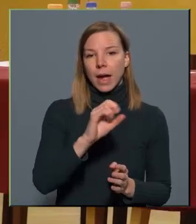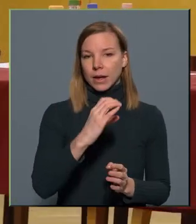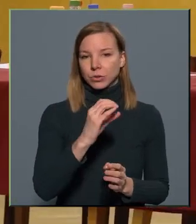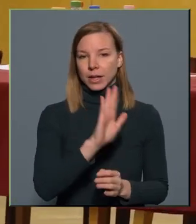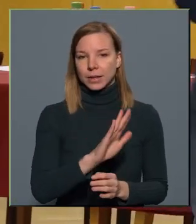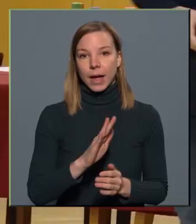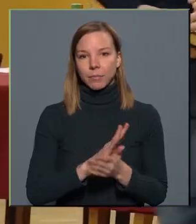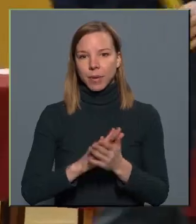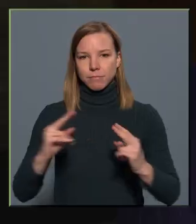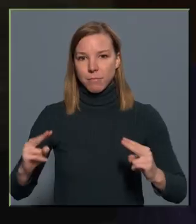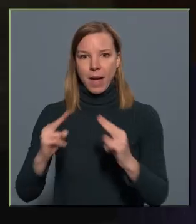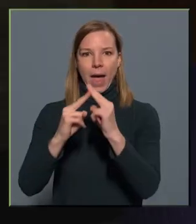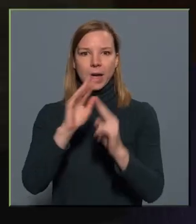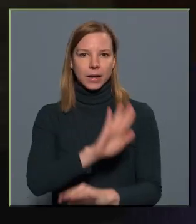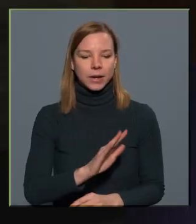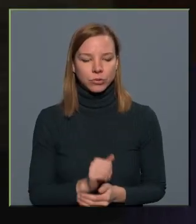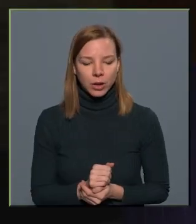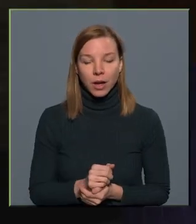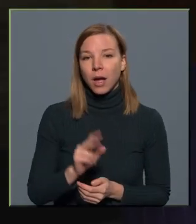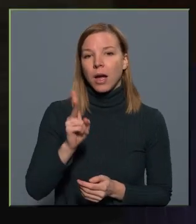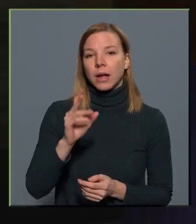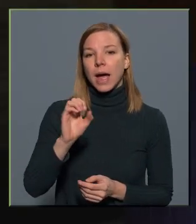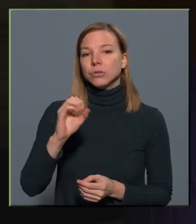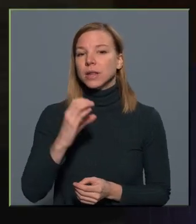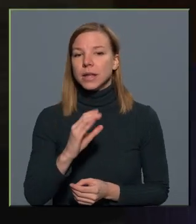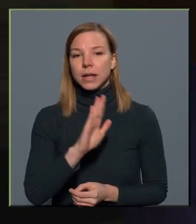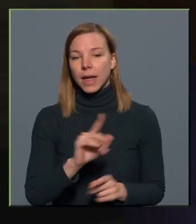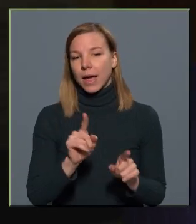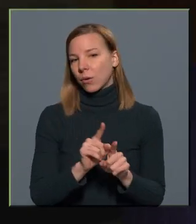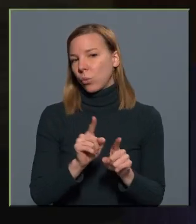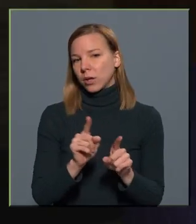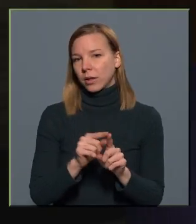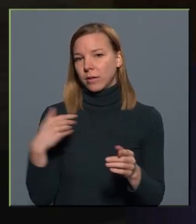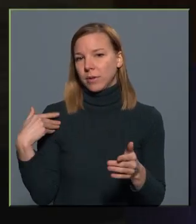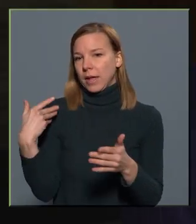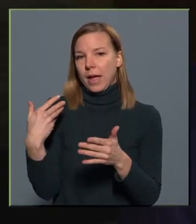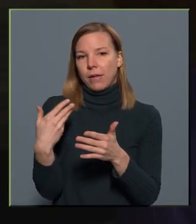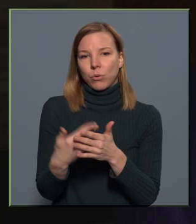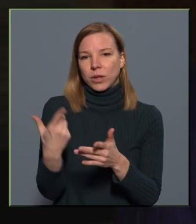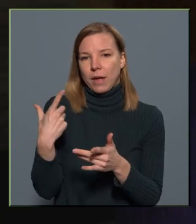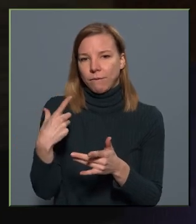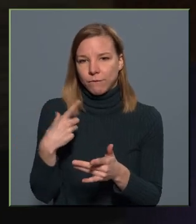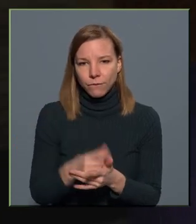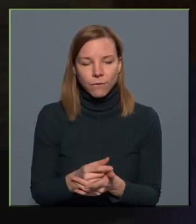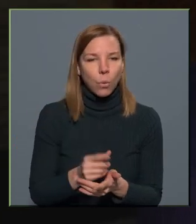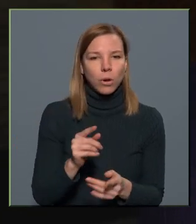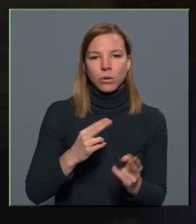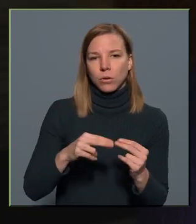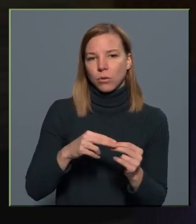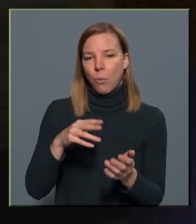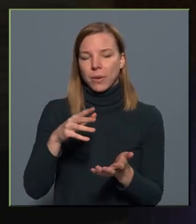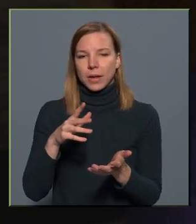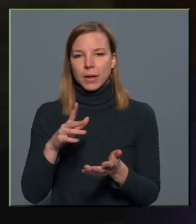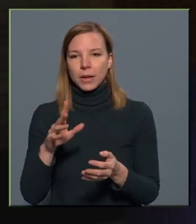a KSC-nek ugyanúgy hangzik, mint előtte volt Fukuoka, mint előtte volt, hol